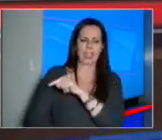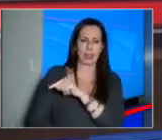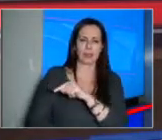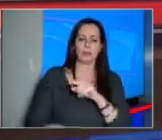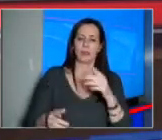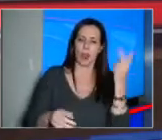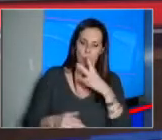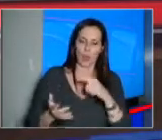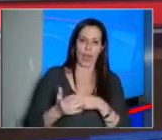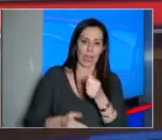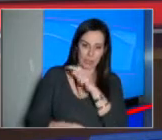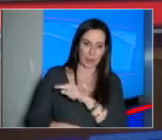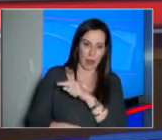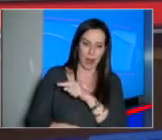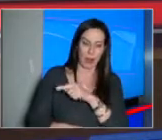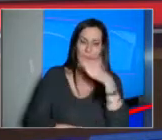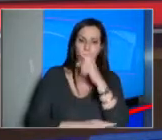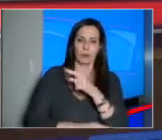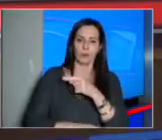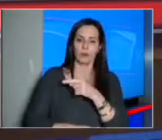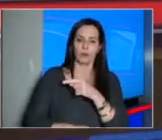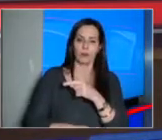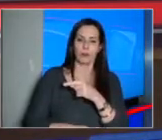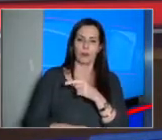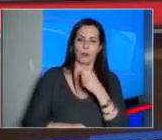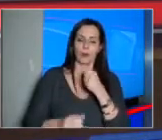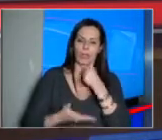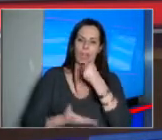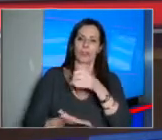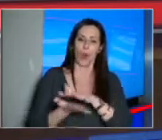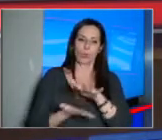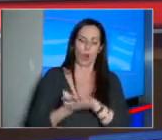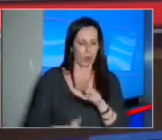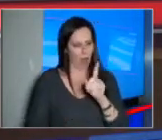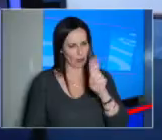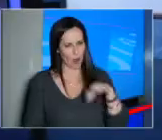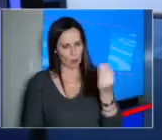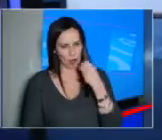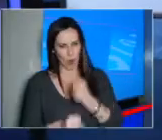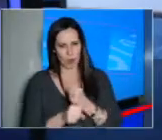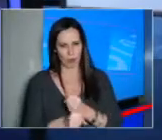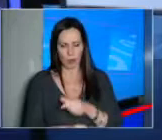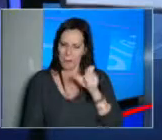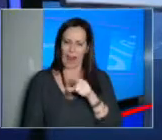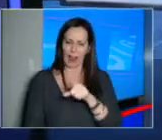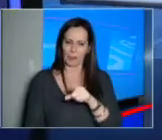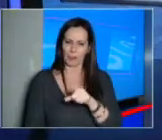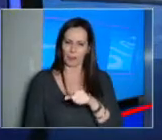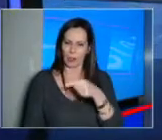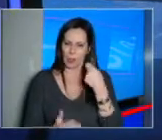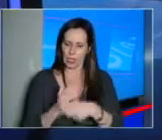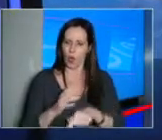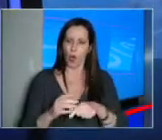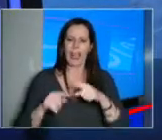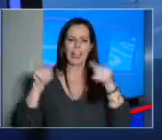כנגד כמובן הכספים האלה, המדינה מרשה לעצמה לתקציב הוצאות. אבל יש עוד משהו שעושים לך. מחייבים אותך לקנות אג"חים